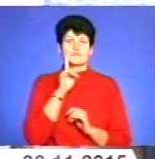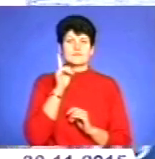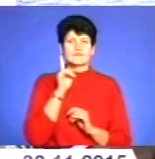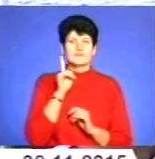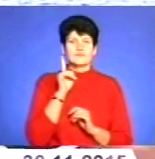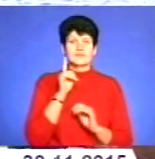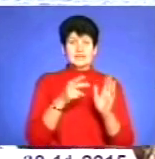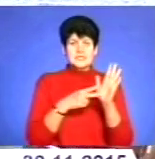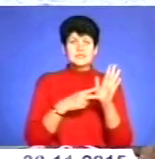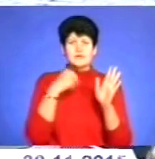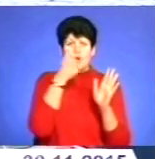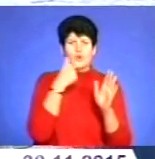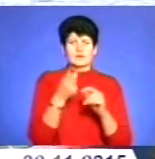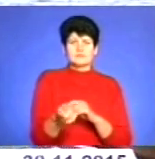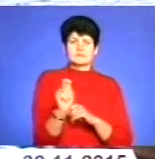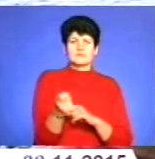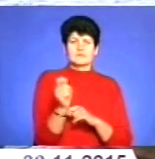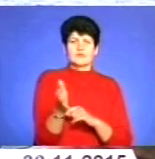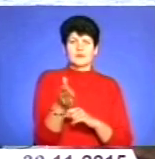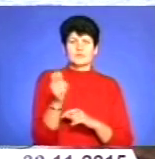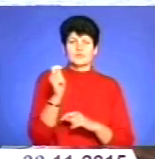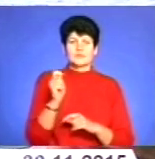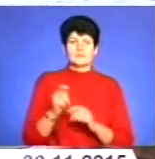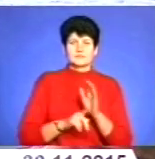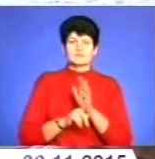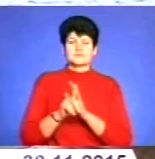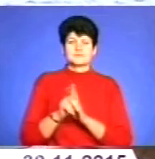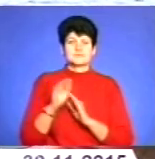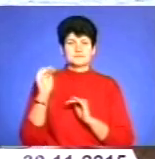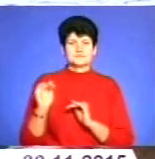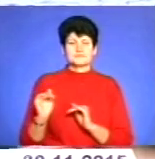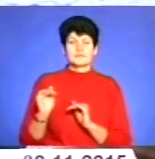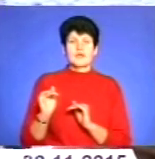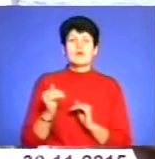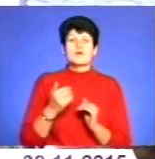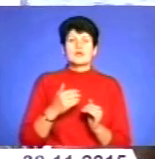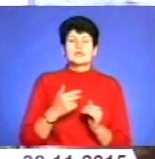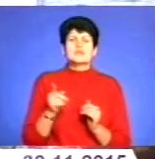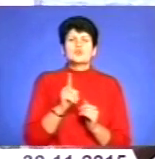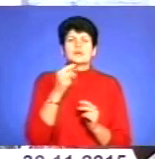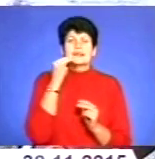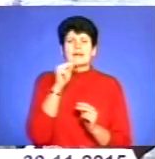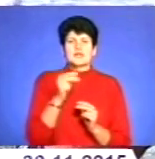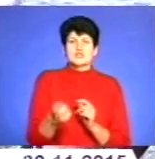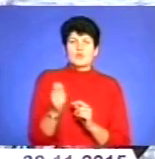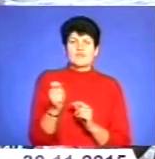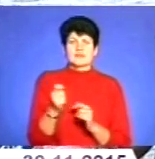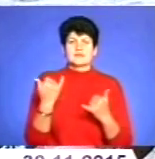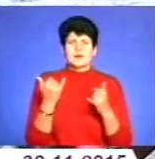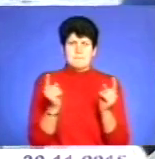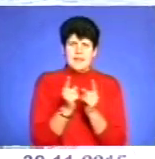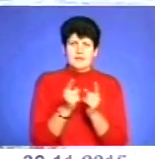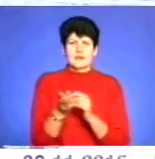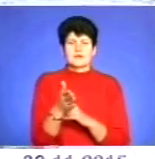Семи років в рибу будете, так? На нашому ставку, от таку пору, як зараз, на що найліпше ловиться? На маленьку рибку чи ще якийсь секрет